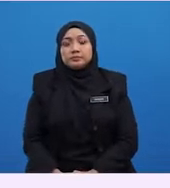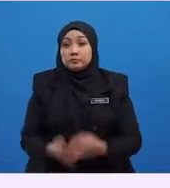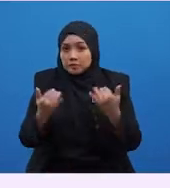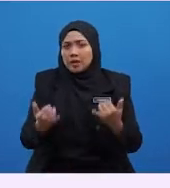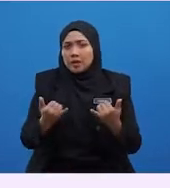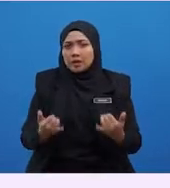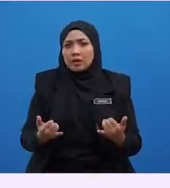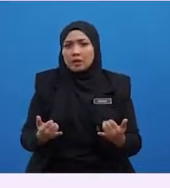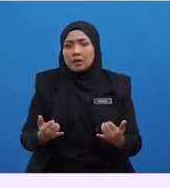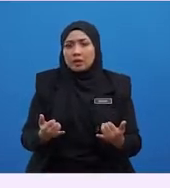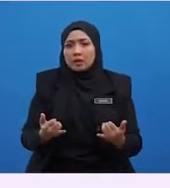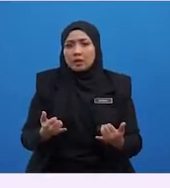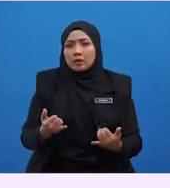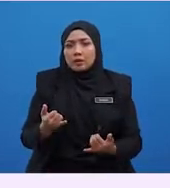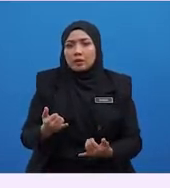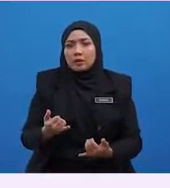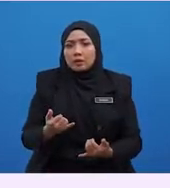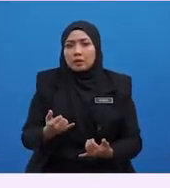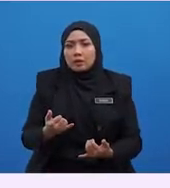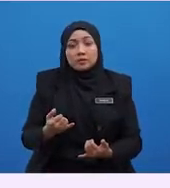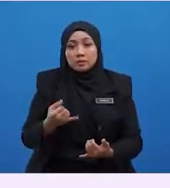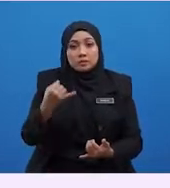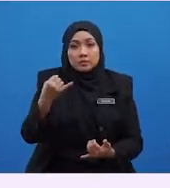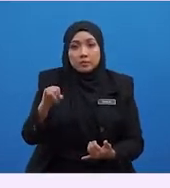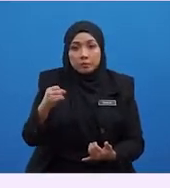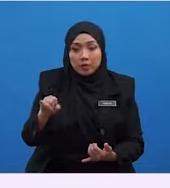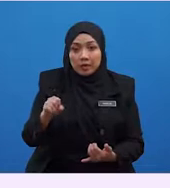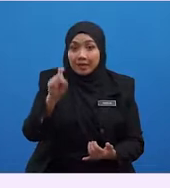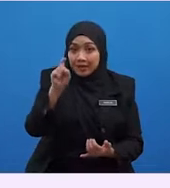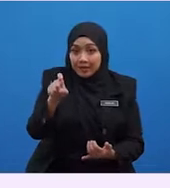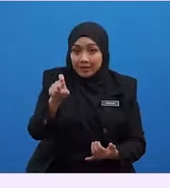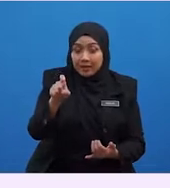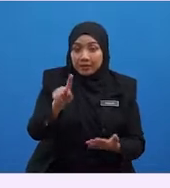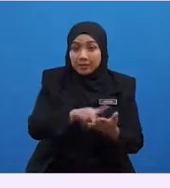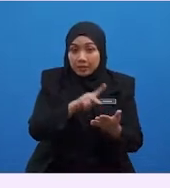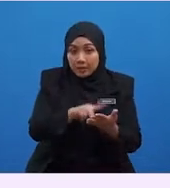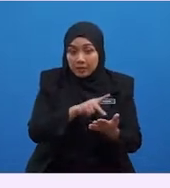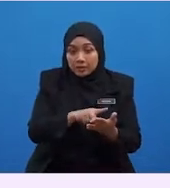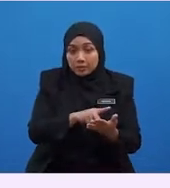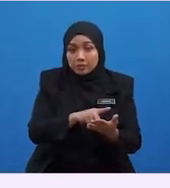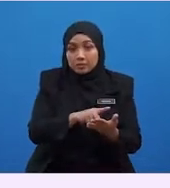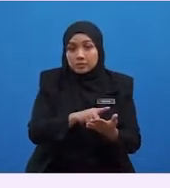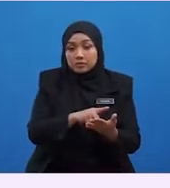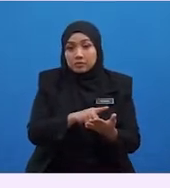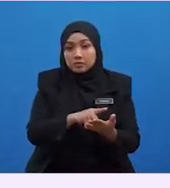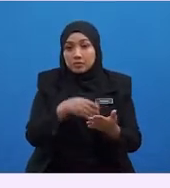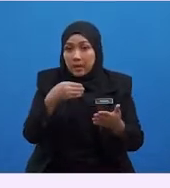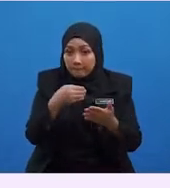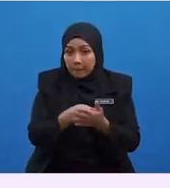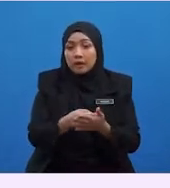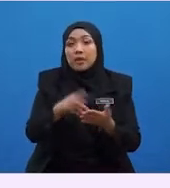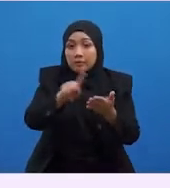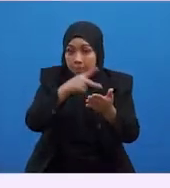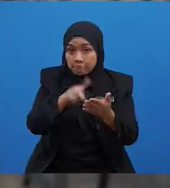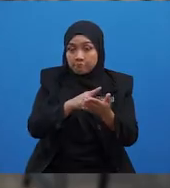Buat masa ini, anda jangan klik dahulu butang kemaskini sehingga halaman kemaskini data.php